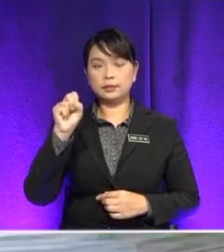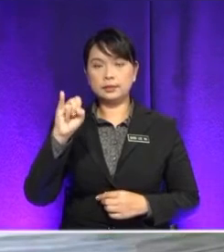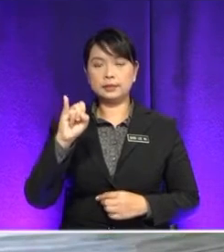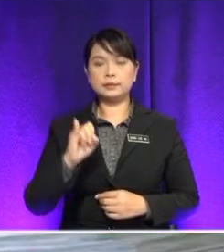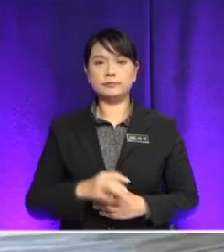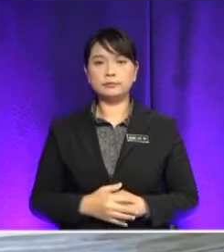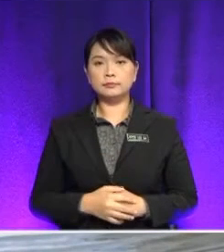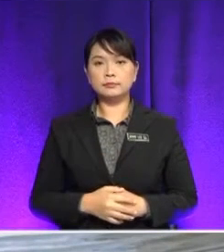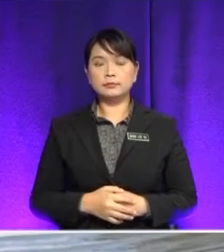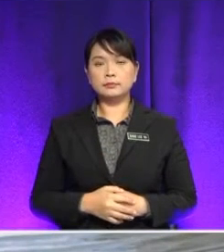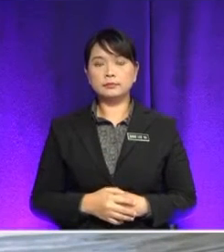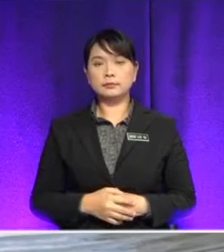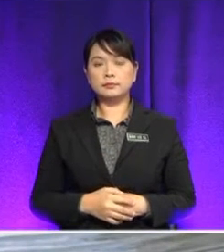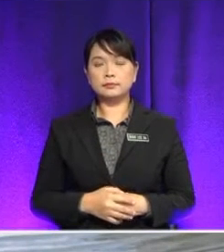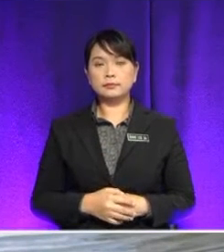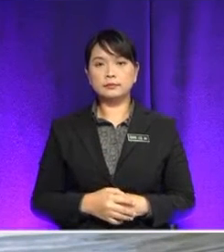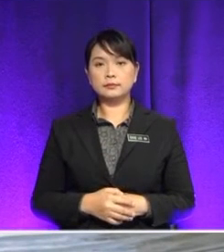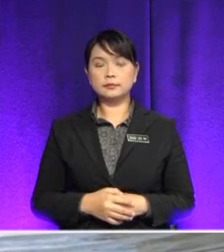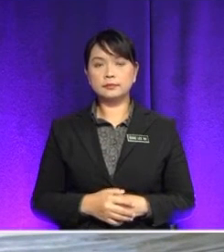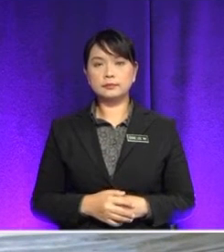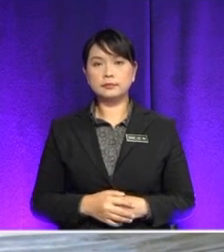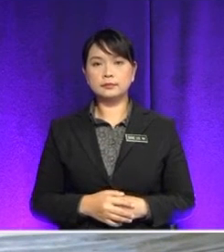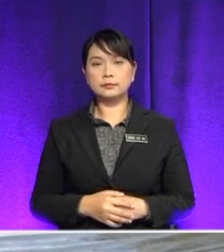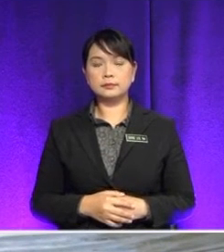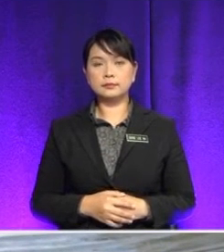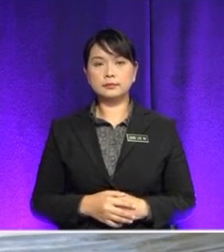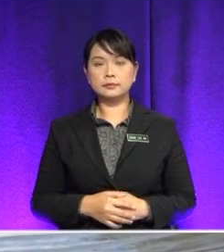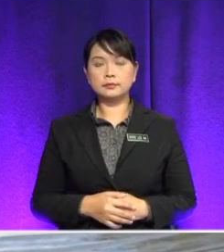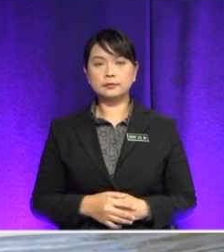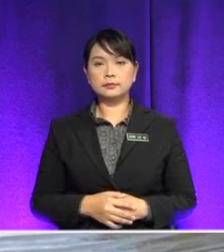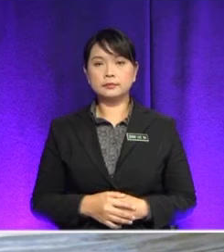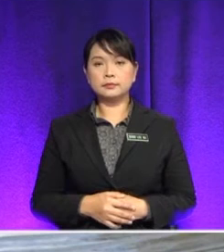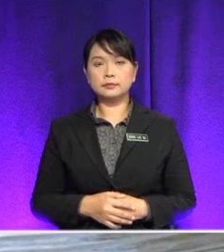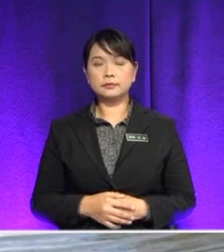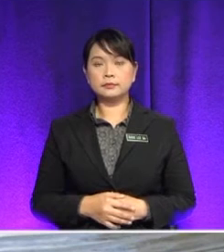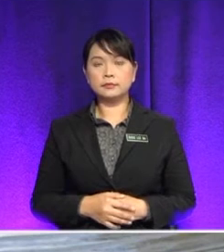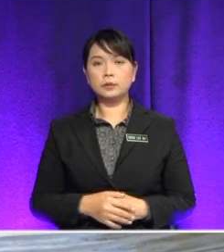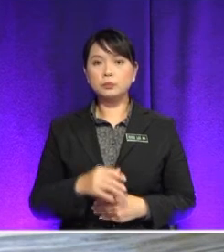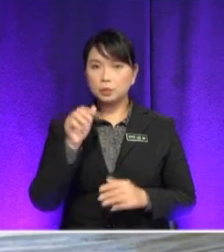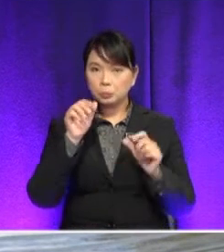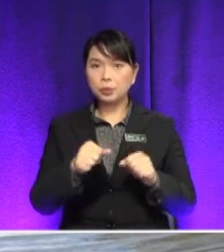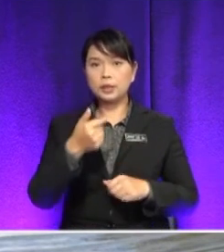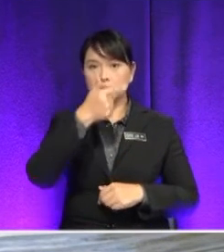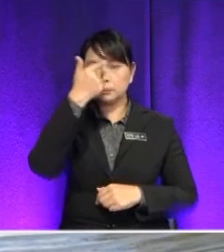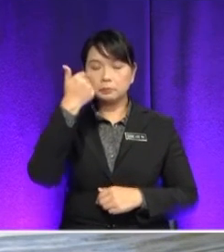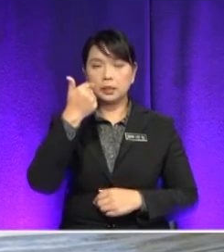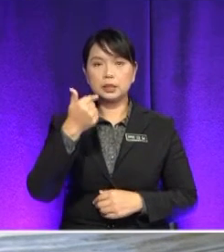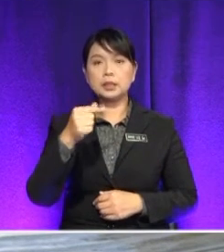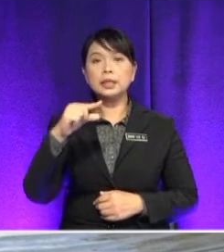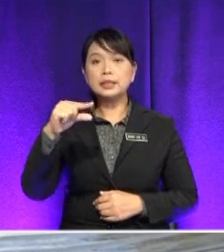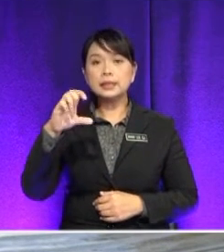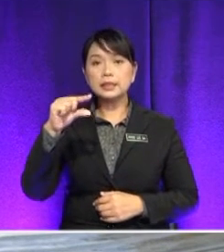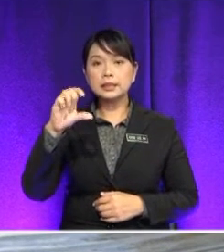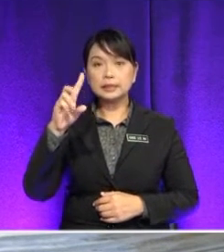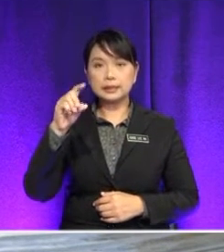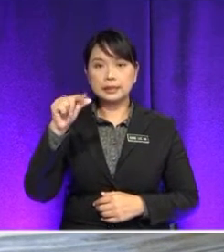patobang tinggi Oke kita tahulah bunyi yang dihasilkan like to bantu tinggi menyebabkan gendang telinga kita bergetar kencang kalau